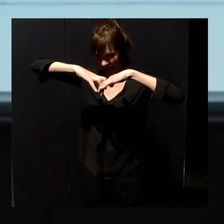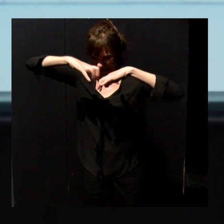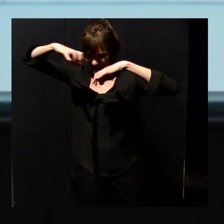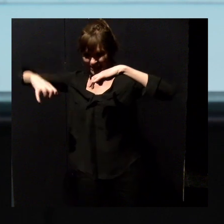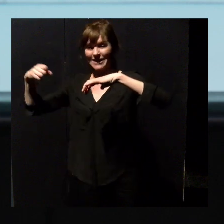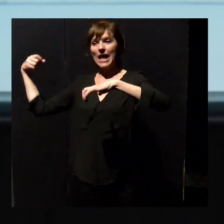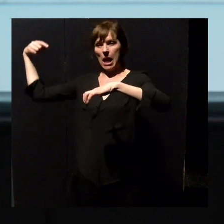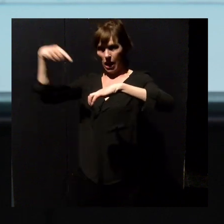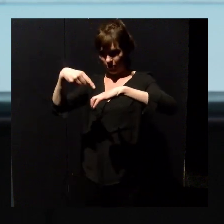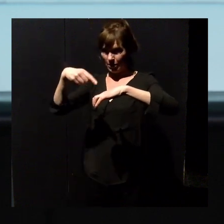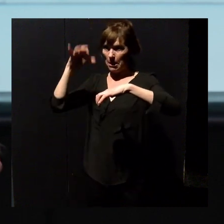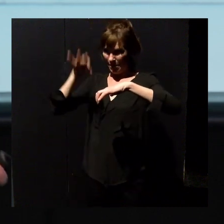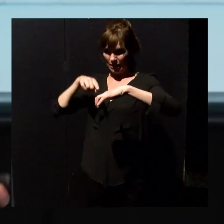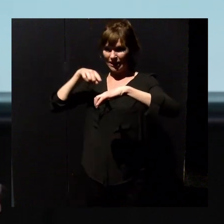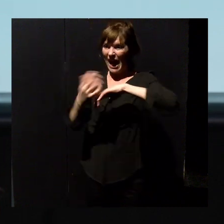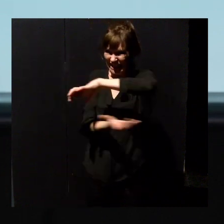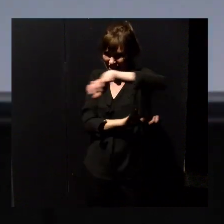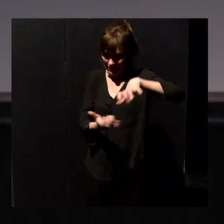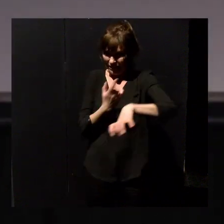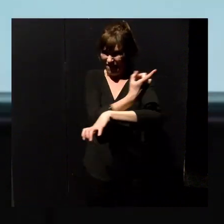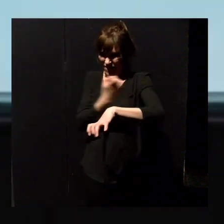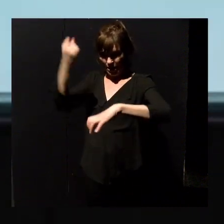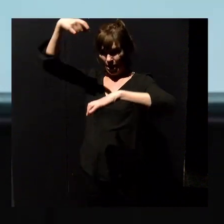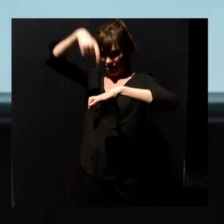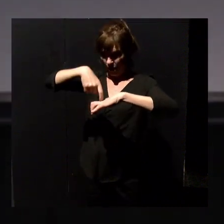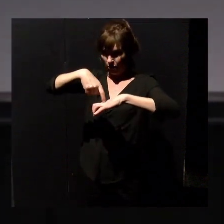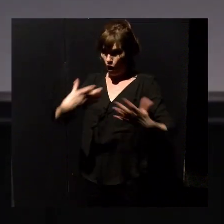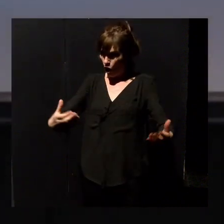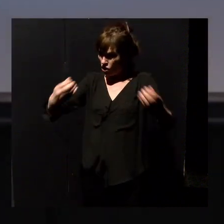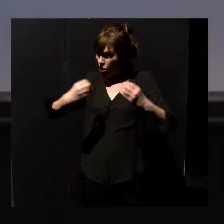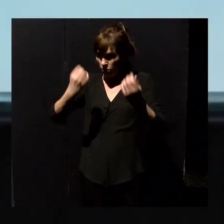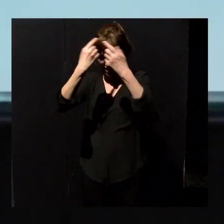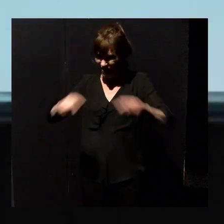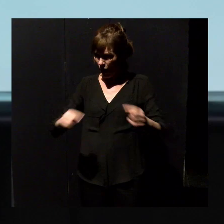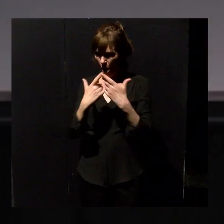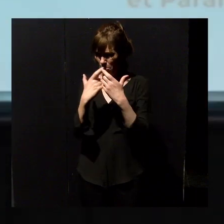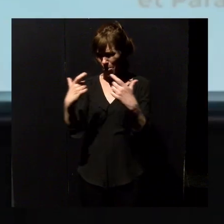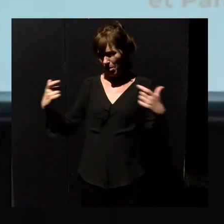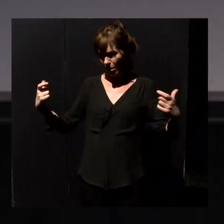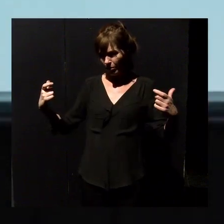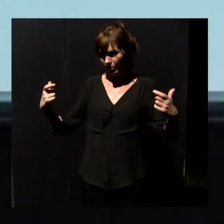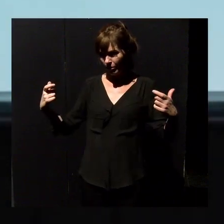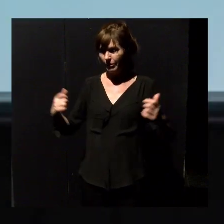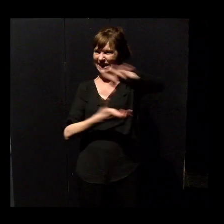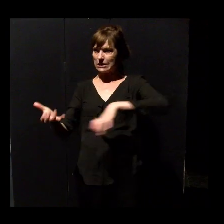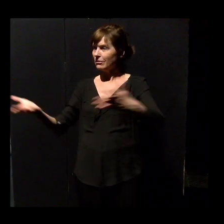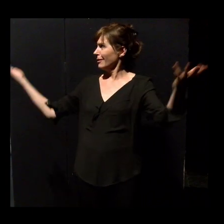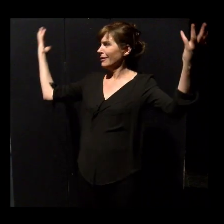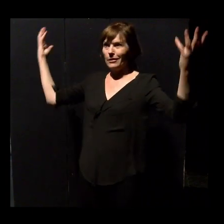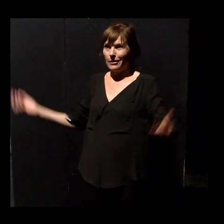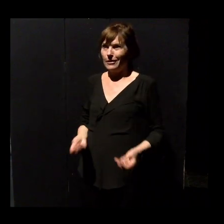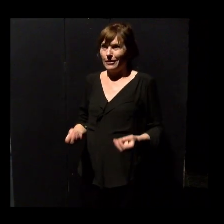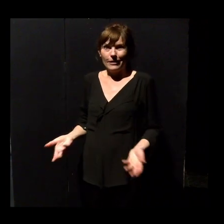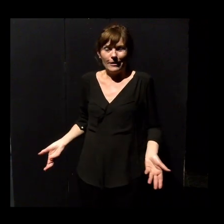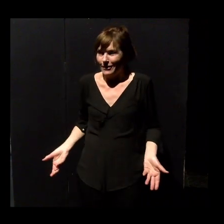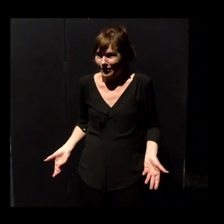on appelle ça des crises focales, qui peuvent prendre des formes complètement différentes. La